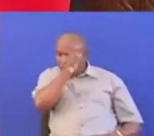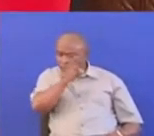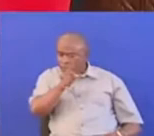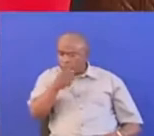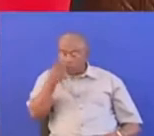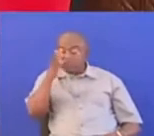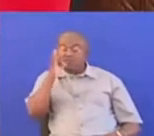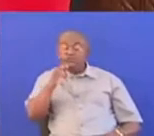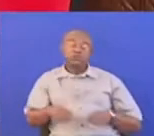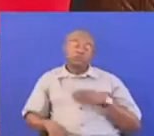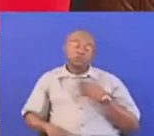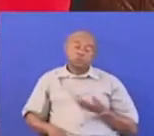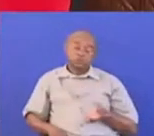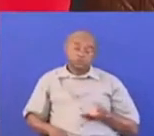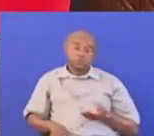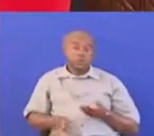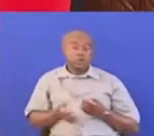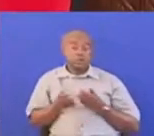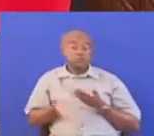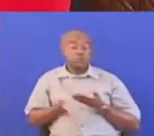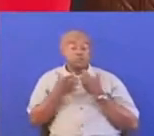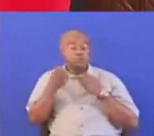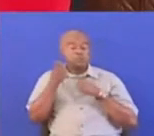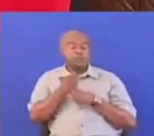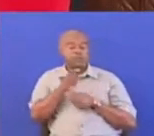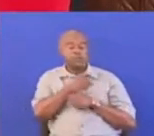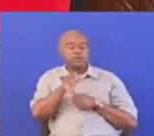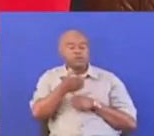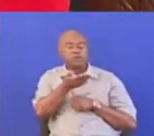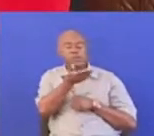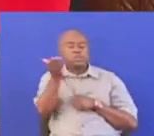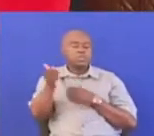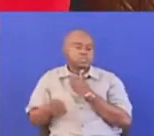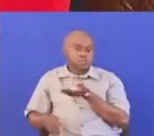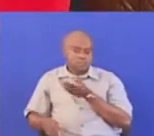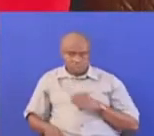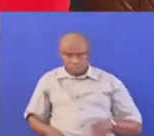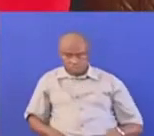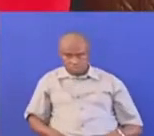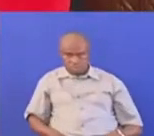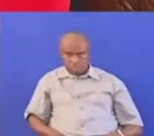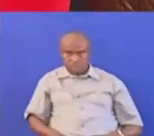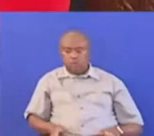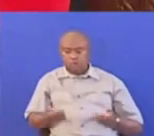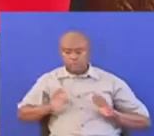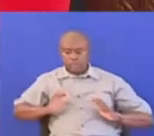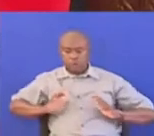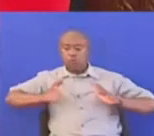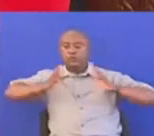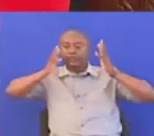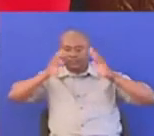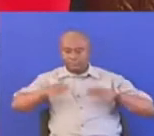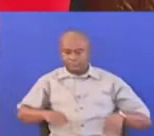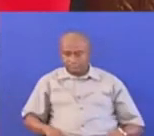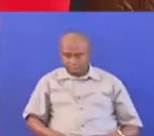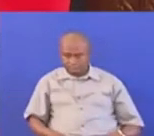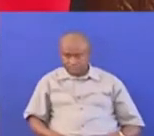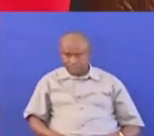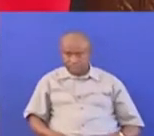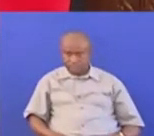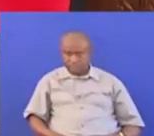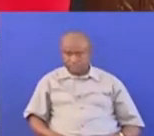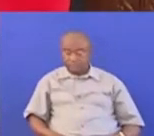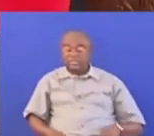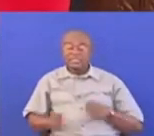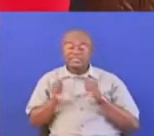la huruma waweze kuweza kuwasaidia kupata maeneo mengine ya kuishi. Mheshimiwa spika,